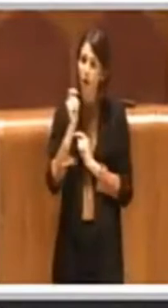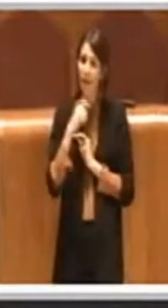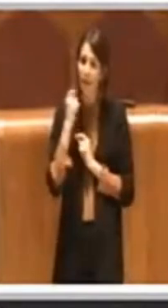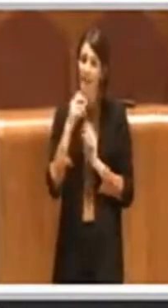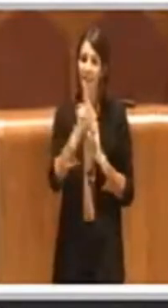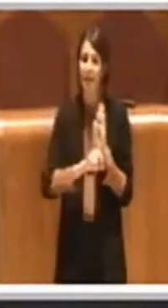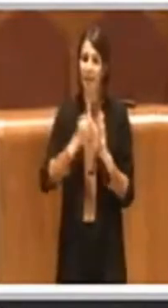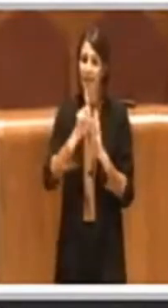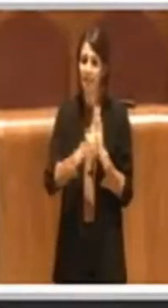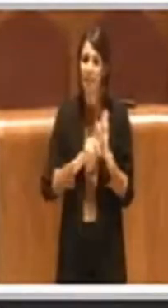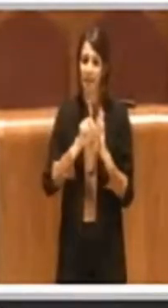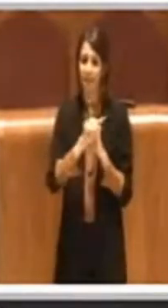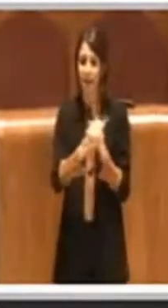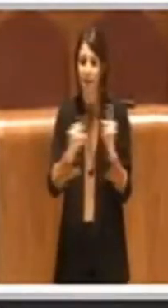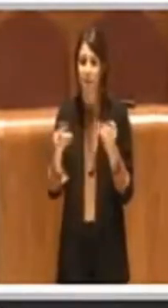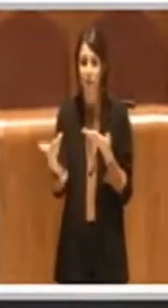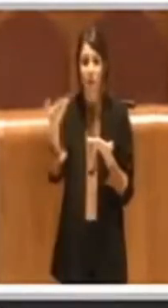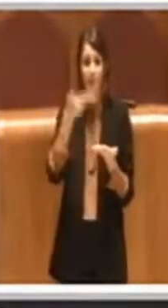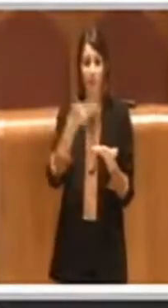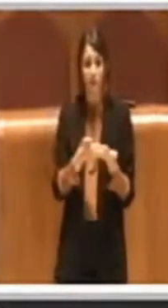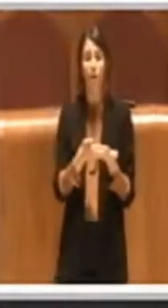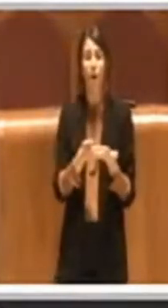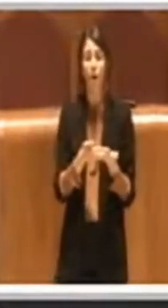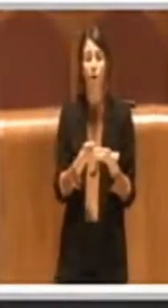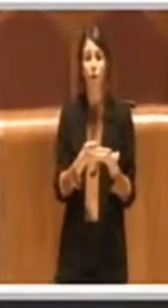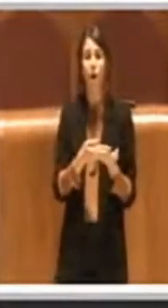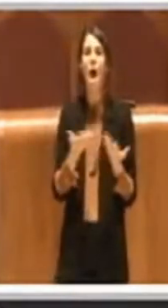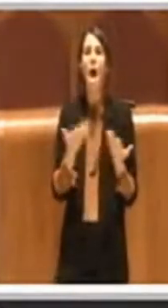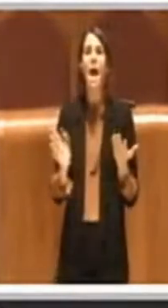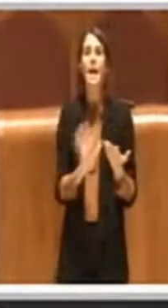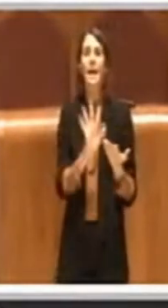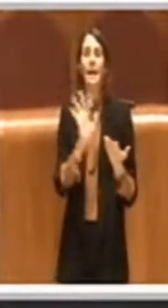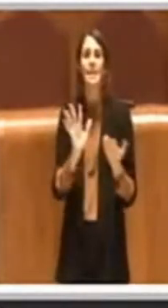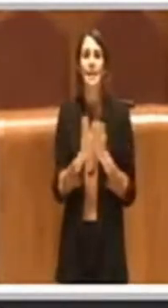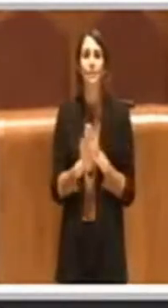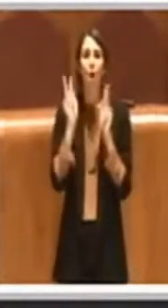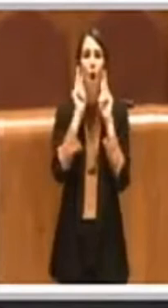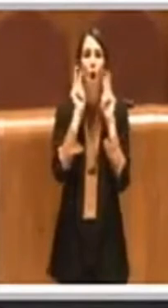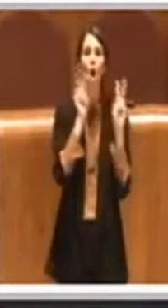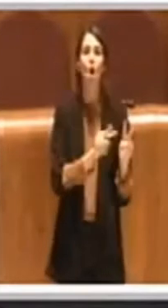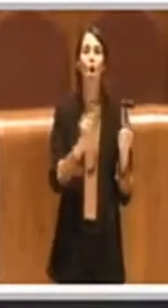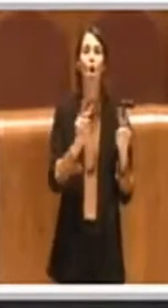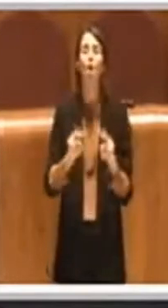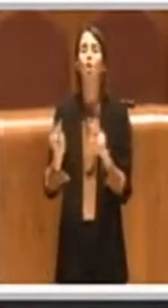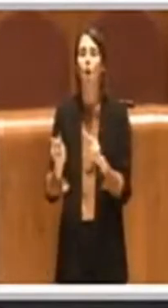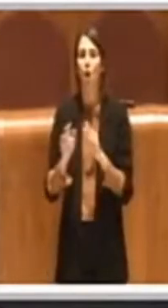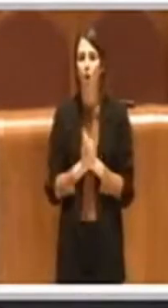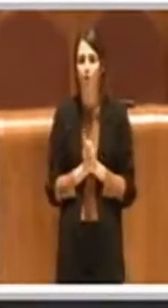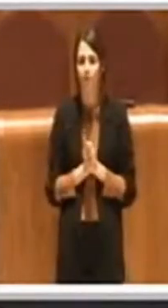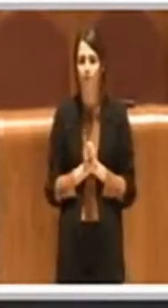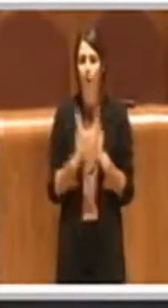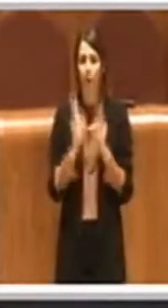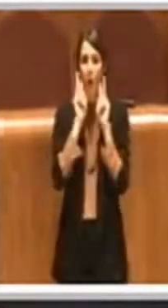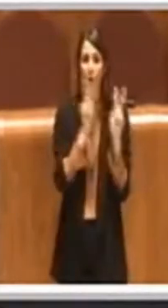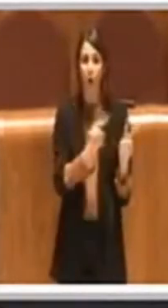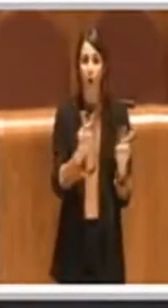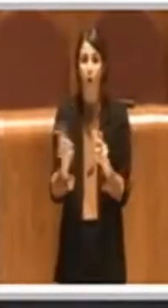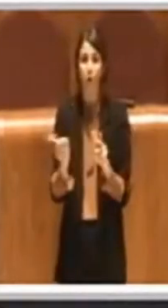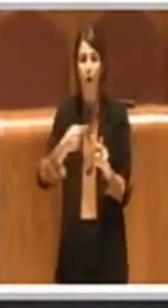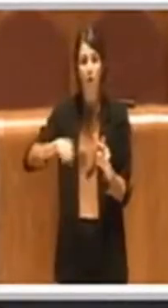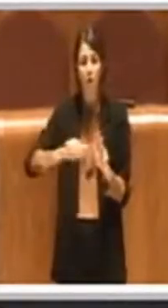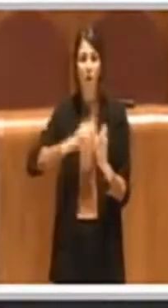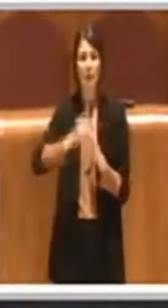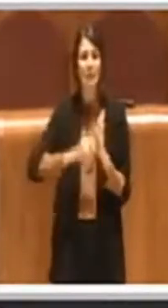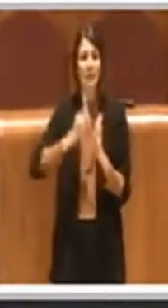che ci avete sottoposto e dell aspetto per esempio del controllo analogo allora sul controllo analogo noi abbiamo fatto delle delibere e